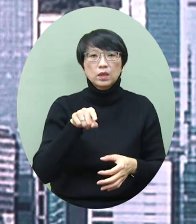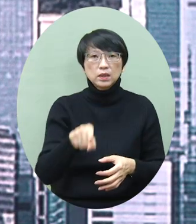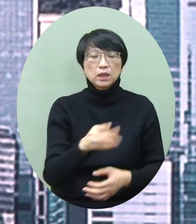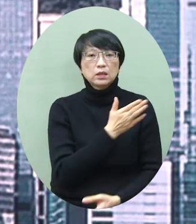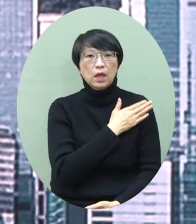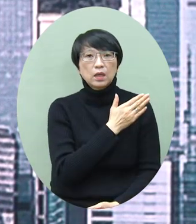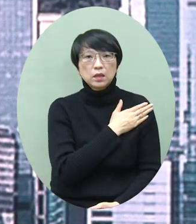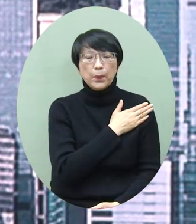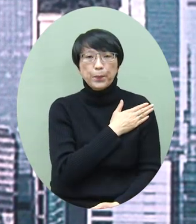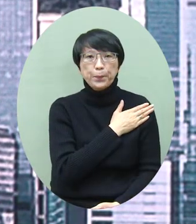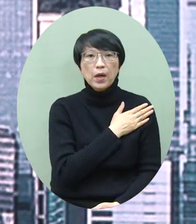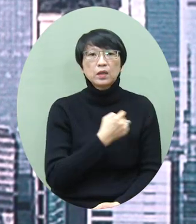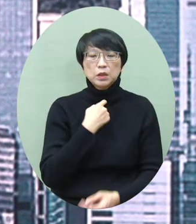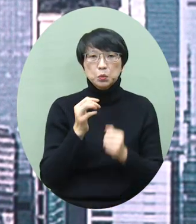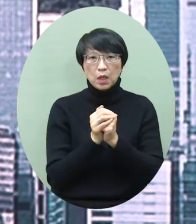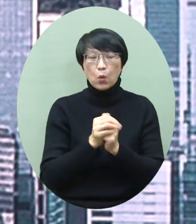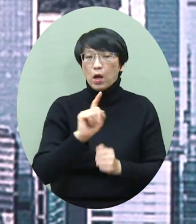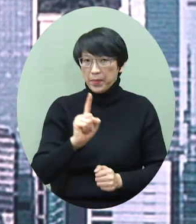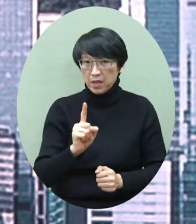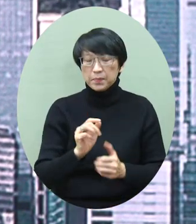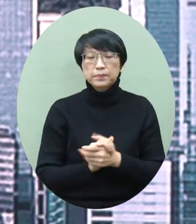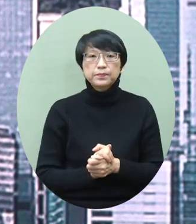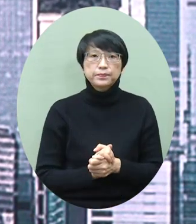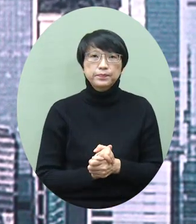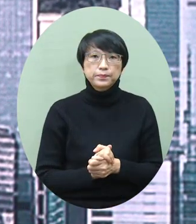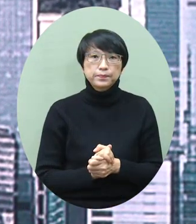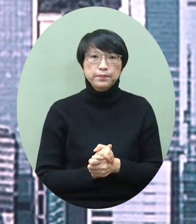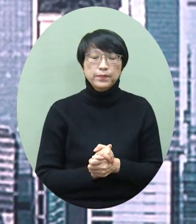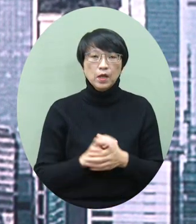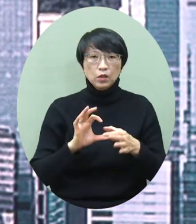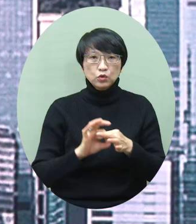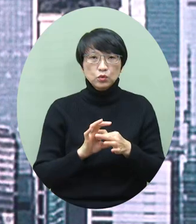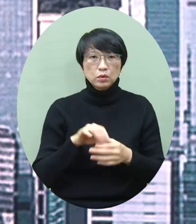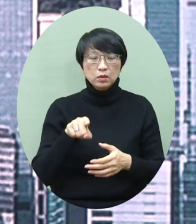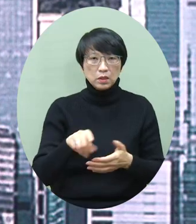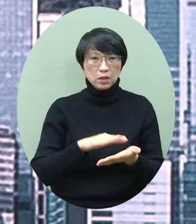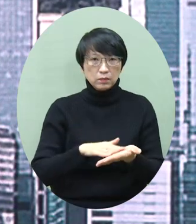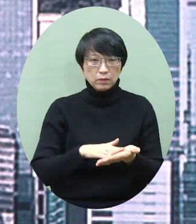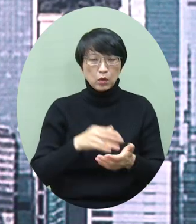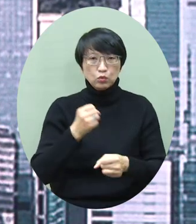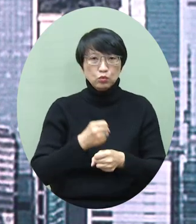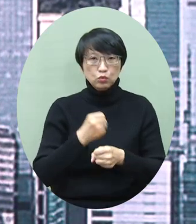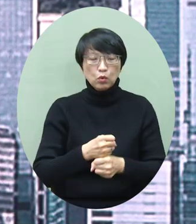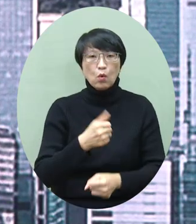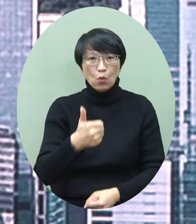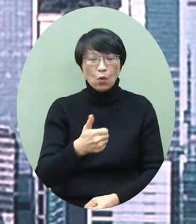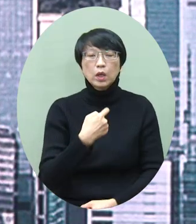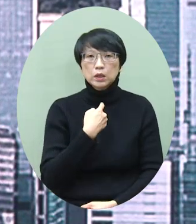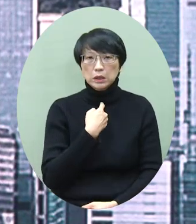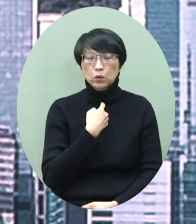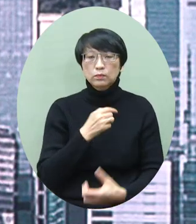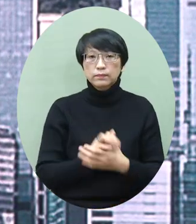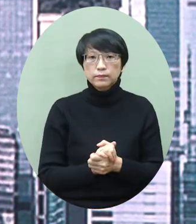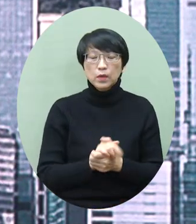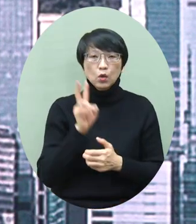責任同埋嗰個嘅要求嚟嘅。咁我哋即係喺呢一方面咧，我哋會做好佢啦。咁如果係即